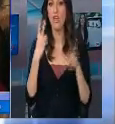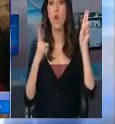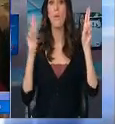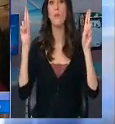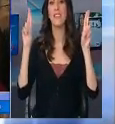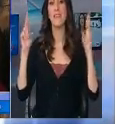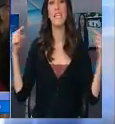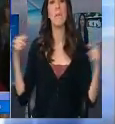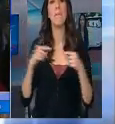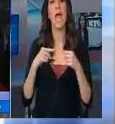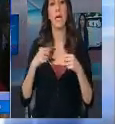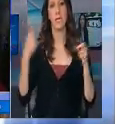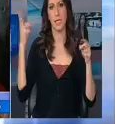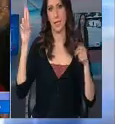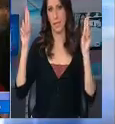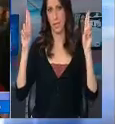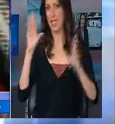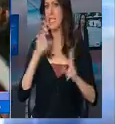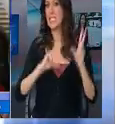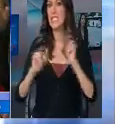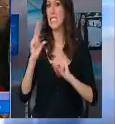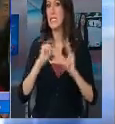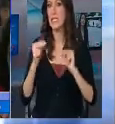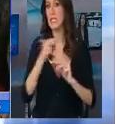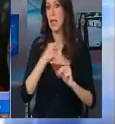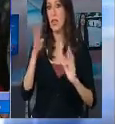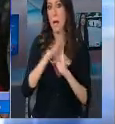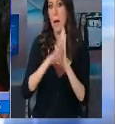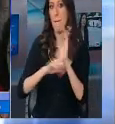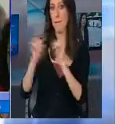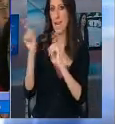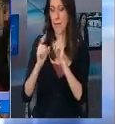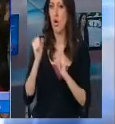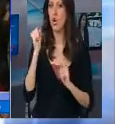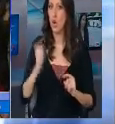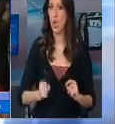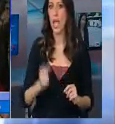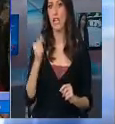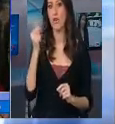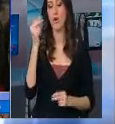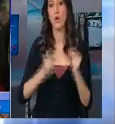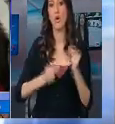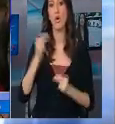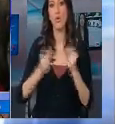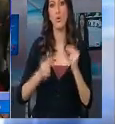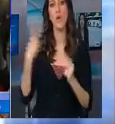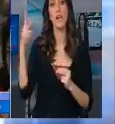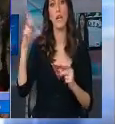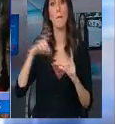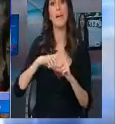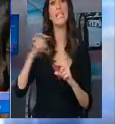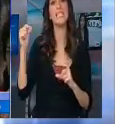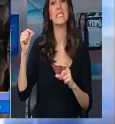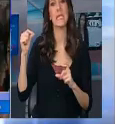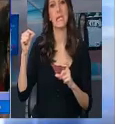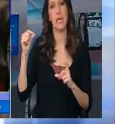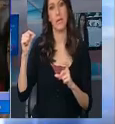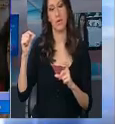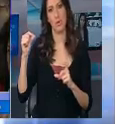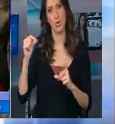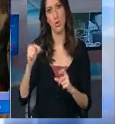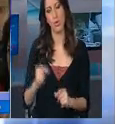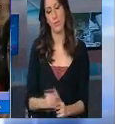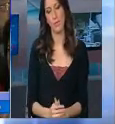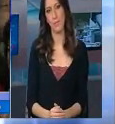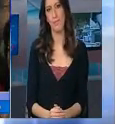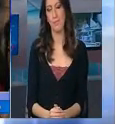στο επίκεντρο της χθεσινής τηλεμαχίας ανάμεσα στον Νίκο Αναστασιάδη από το DC και τον Σταύρο Μαλά του ΑΚΕΛ, που διεκδικούν